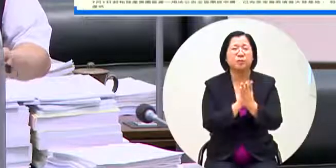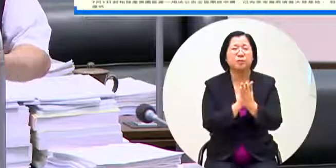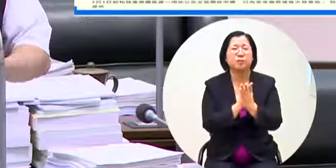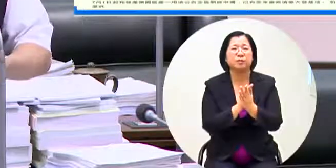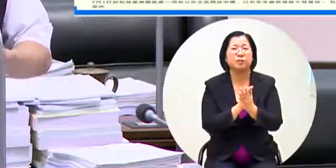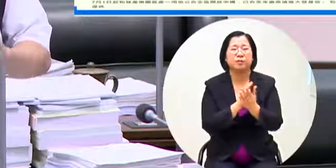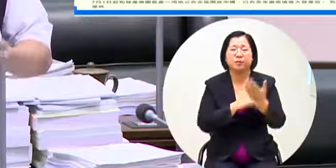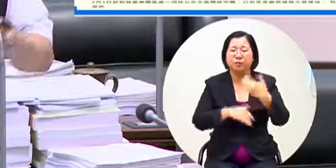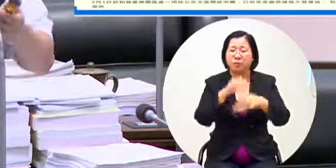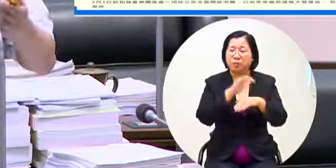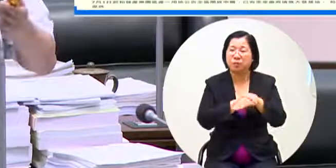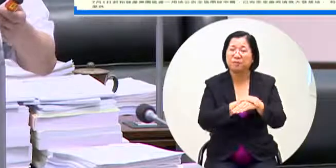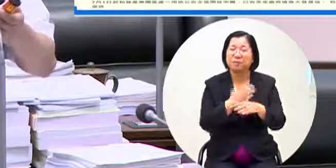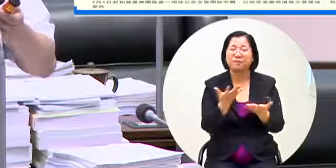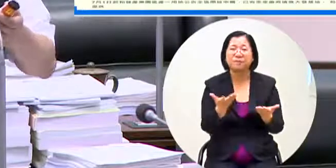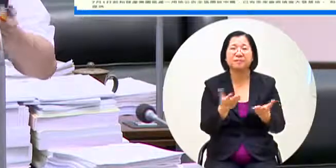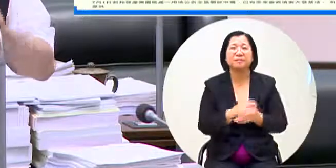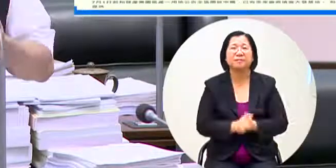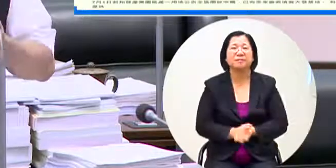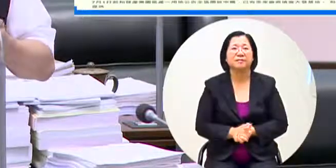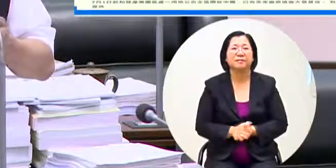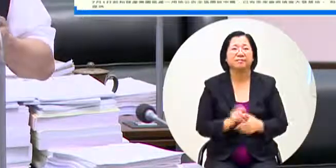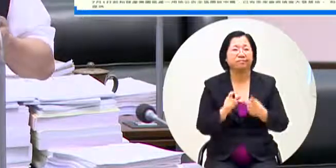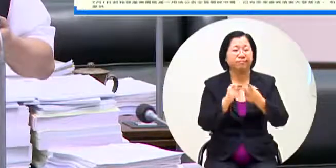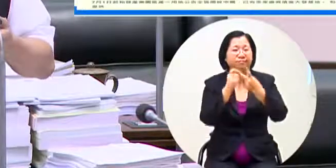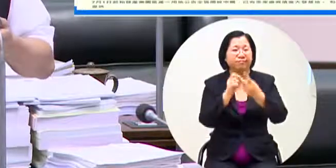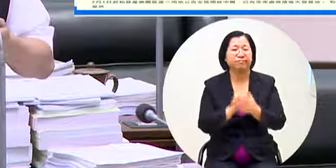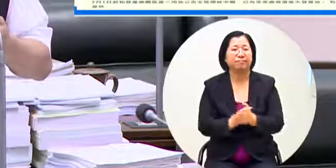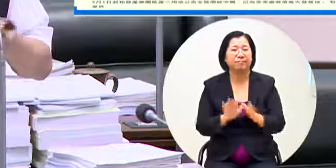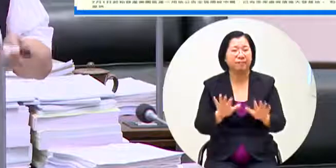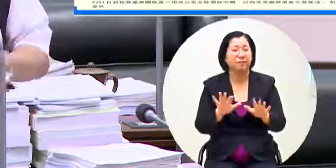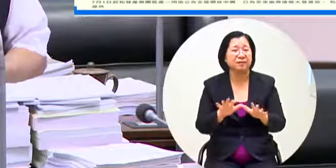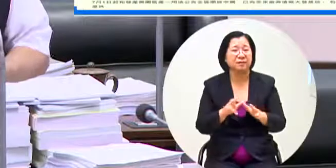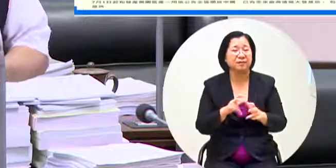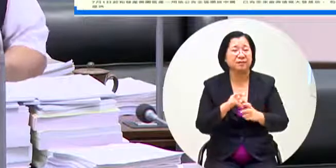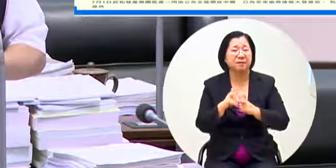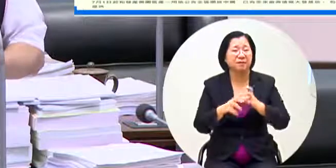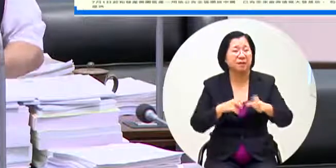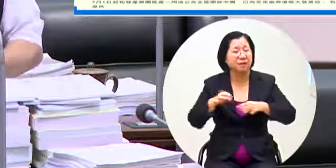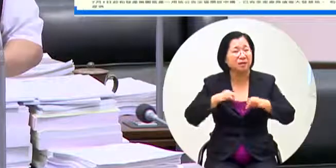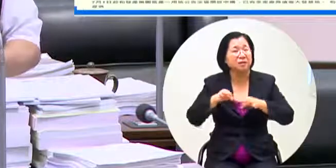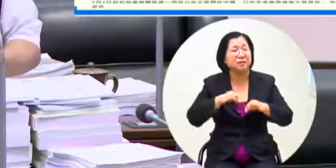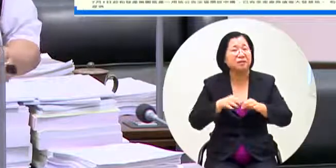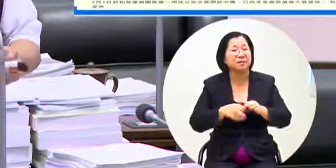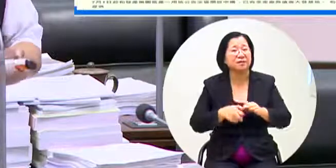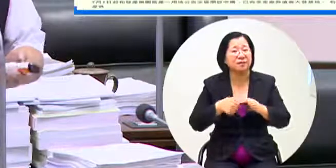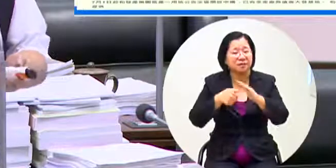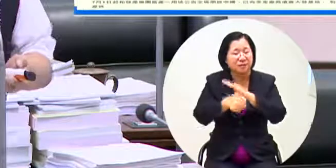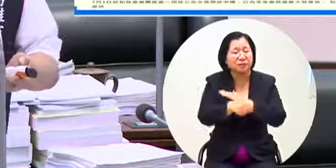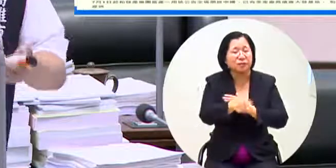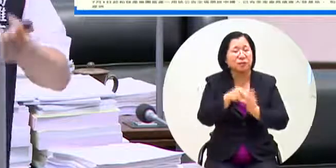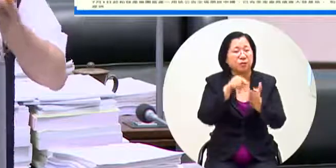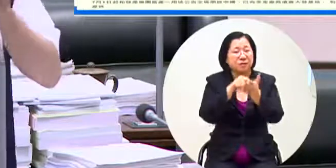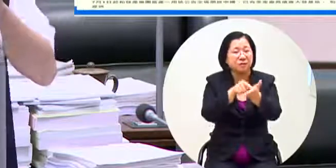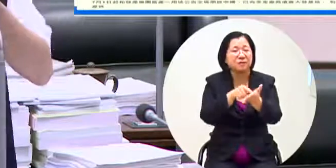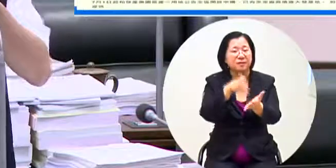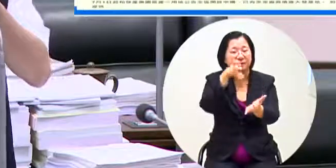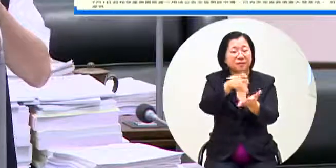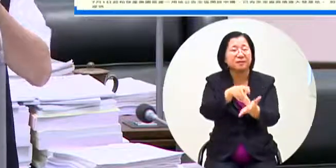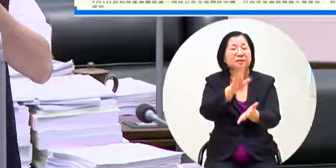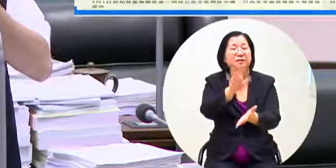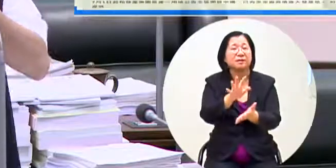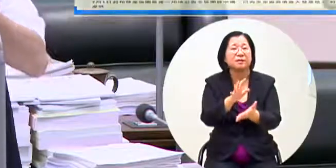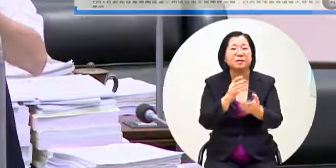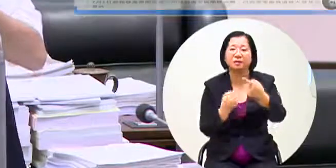外第二就是讲，近目前有厂商进驻率，哈、啊，有申请的登记的，超入去几成，会当请金花